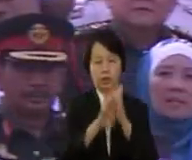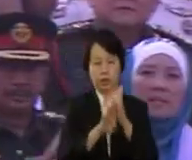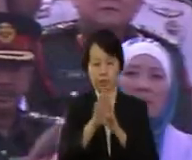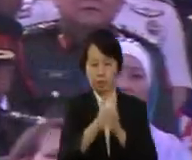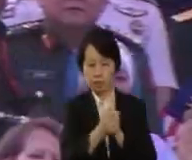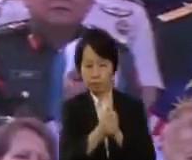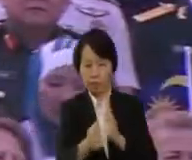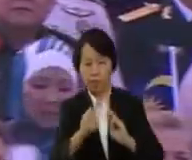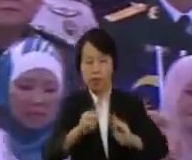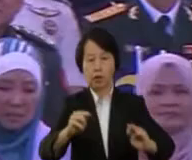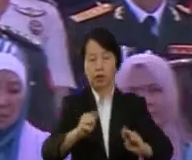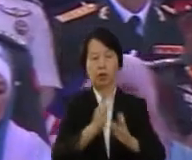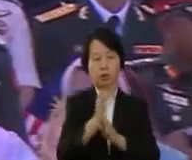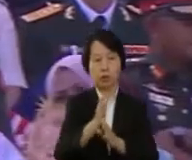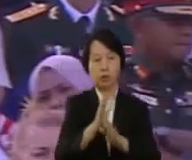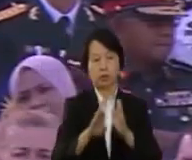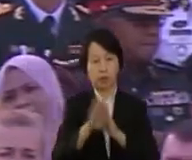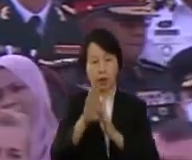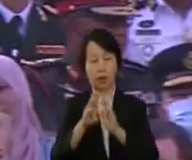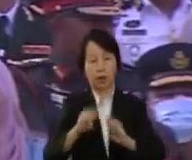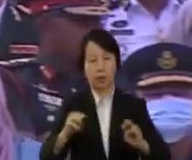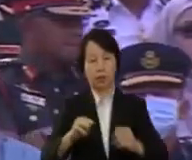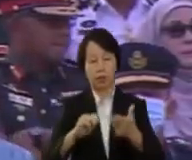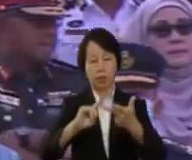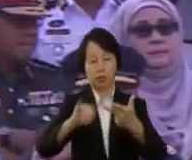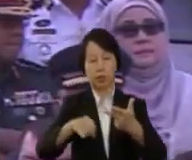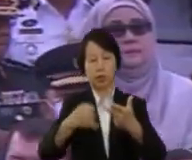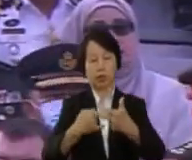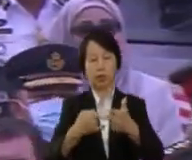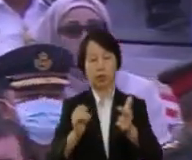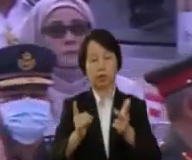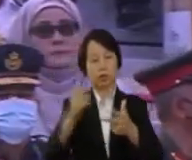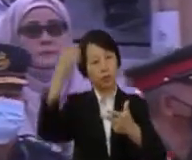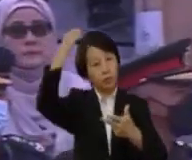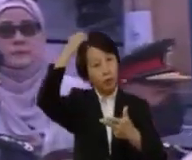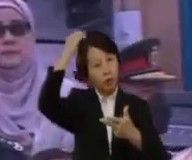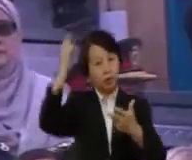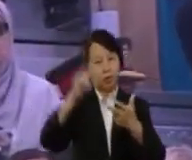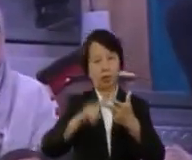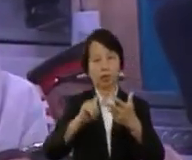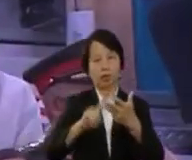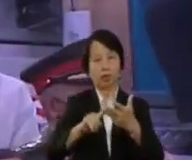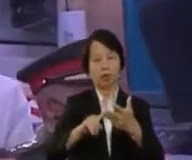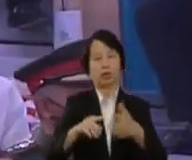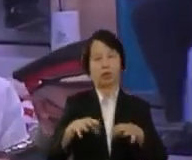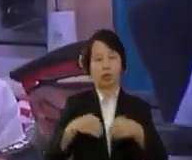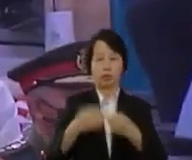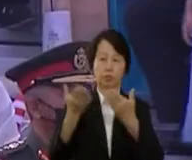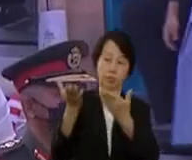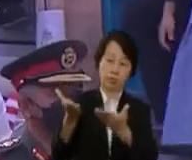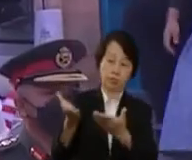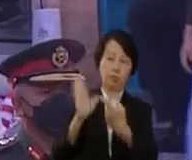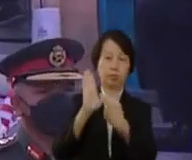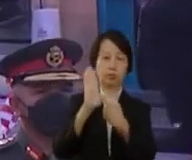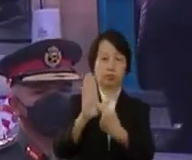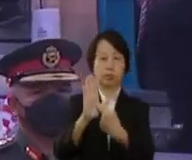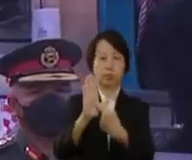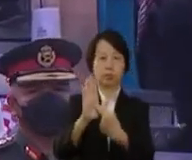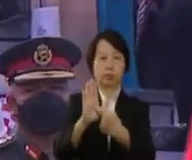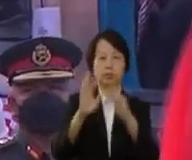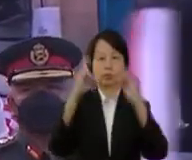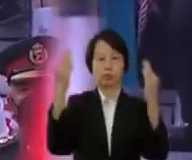Murid, Sektor Pembangunan Murid, Jabatan Pendidikan Negeri Selangor. terimalah persembahan